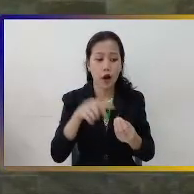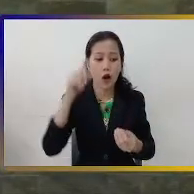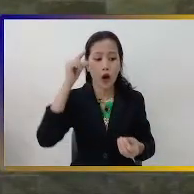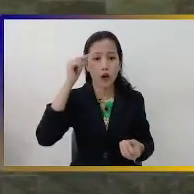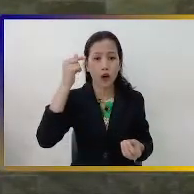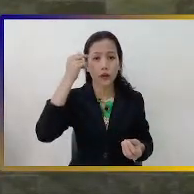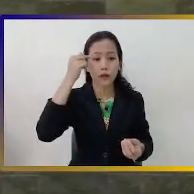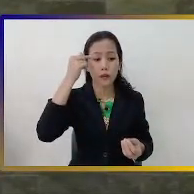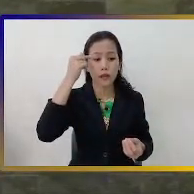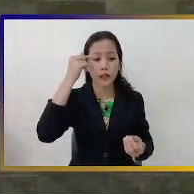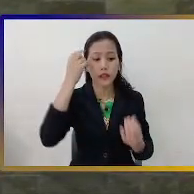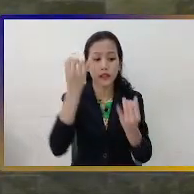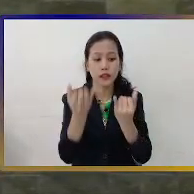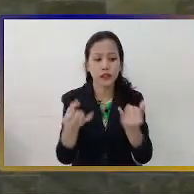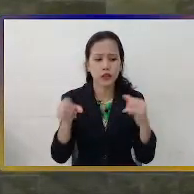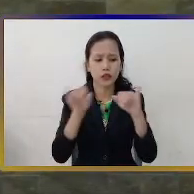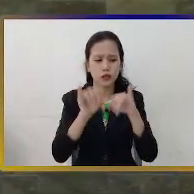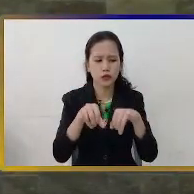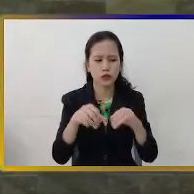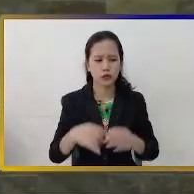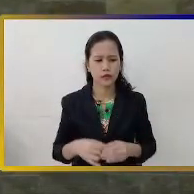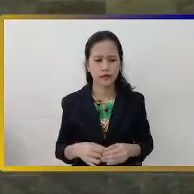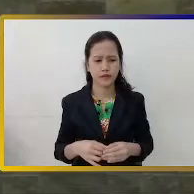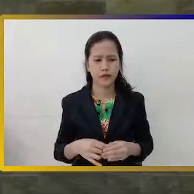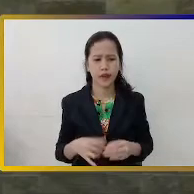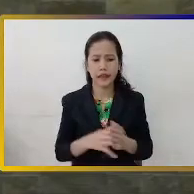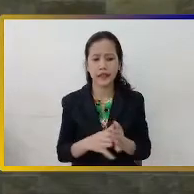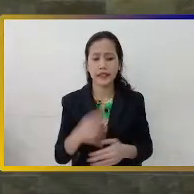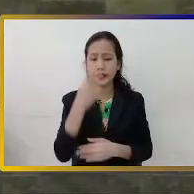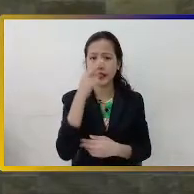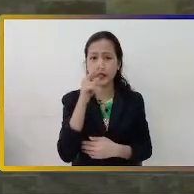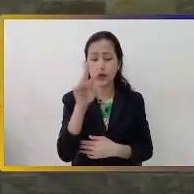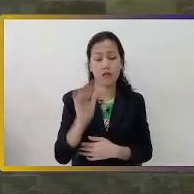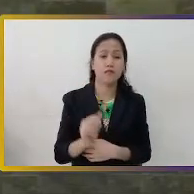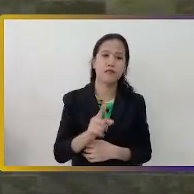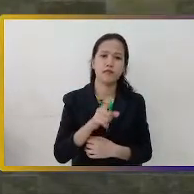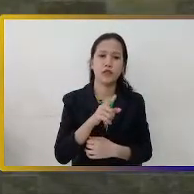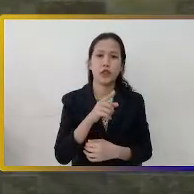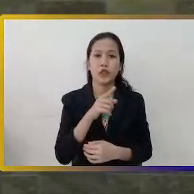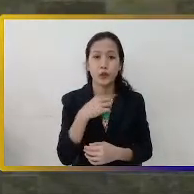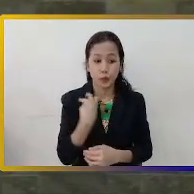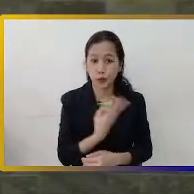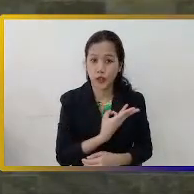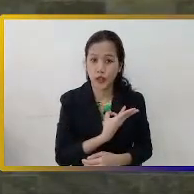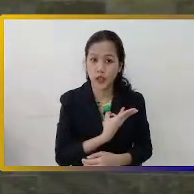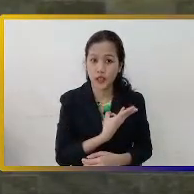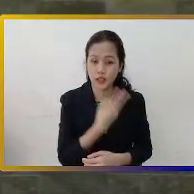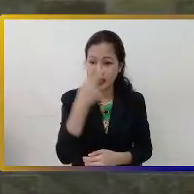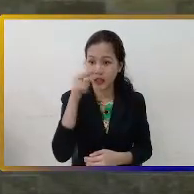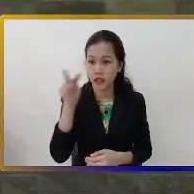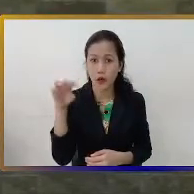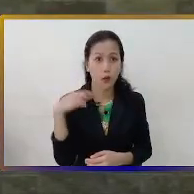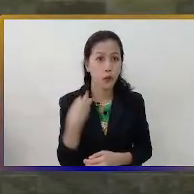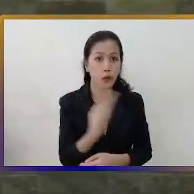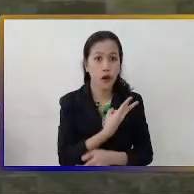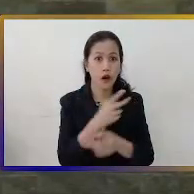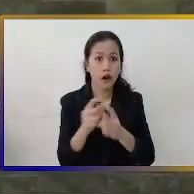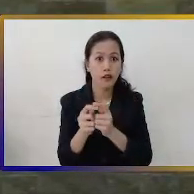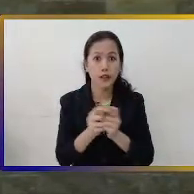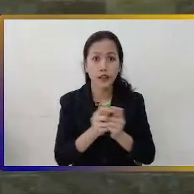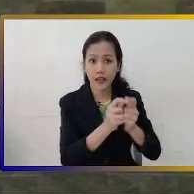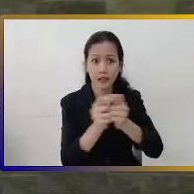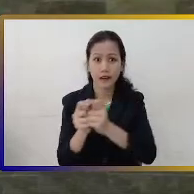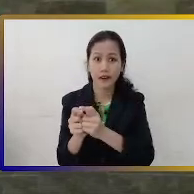natin na of course tayo halimbawa po dito ay tayo ay nagsasama-sama. Ang pinaka dapat po